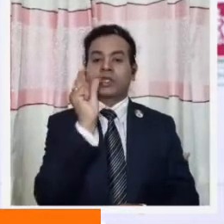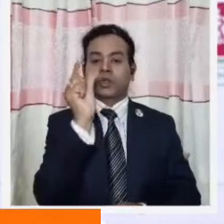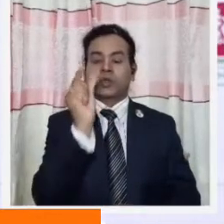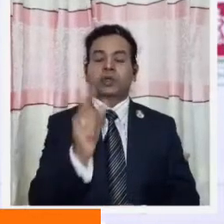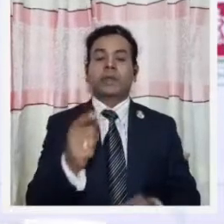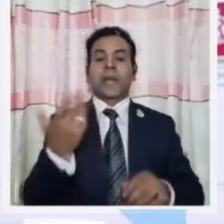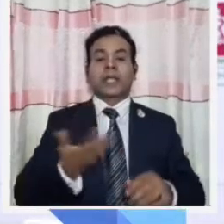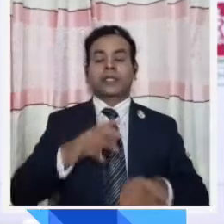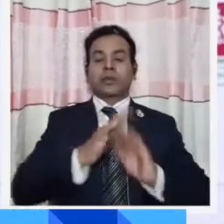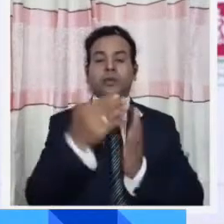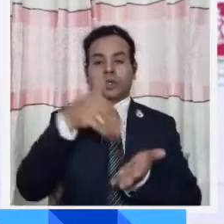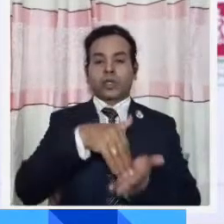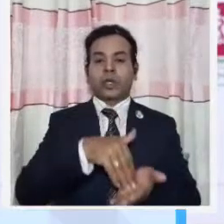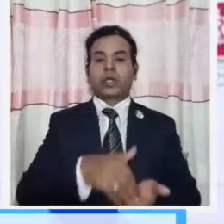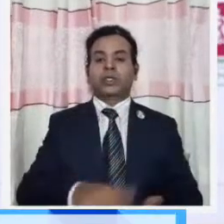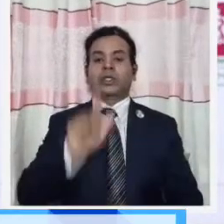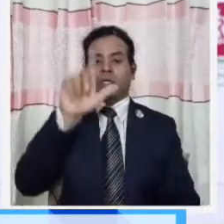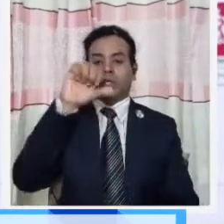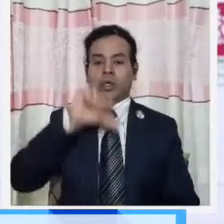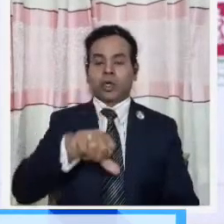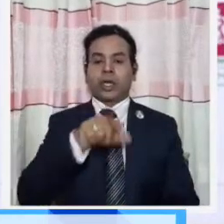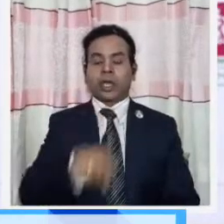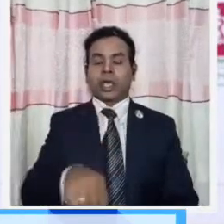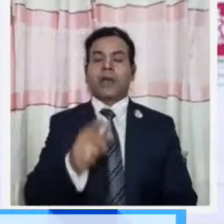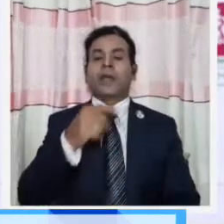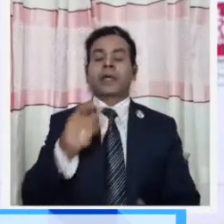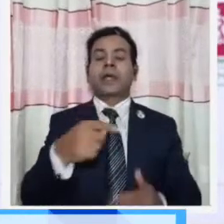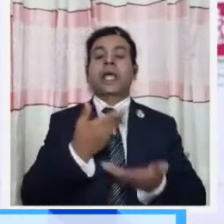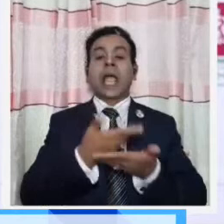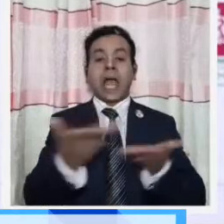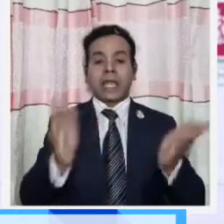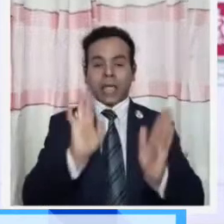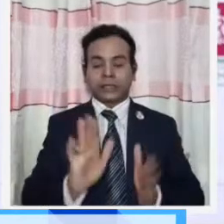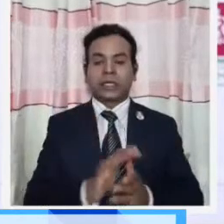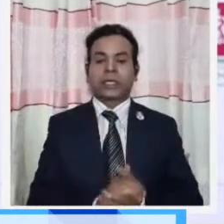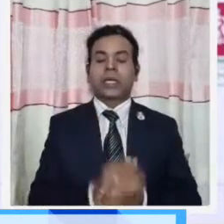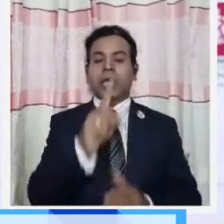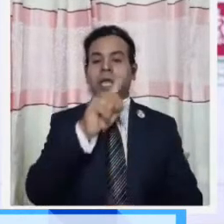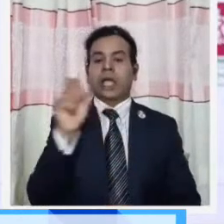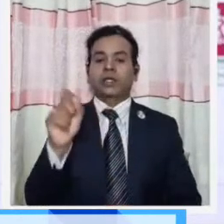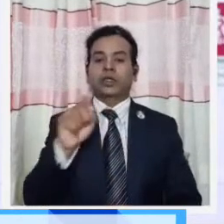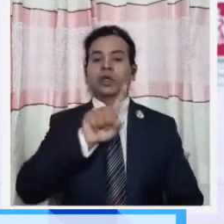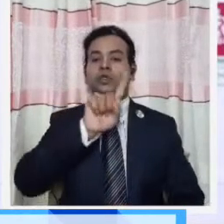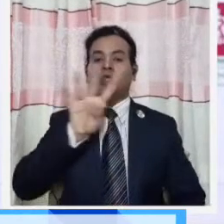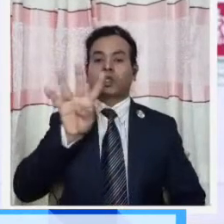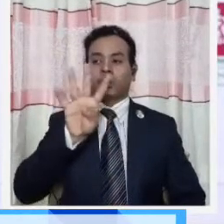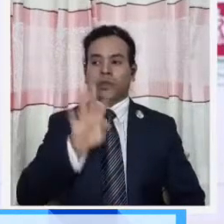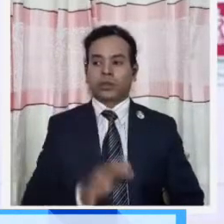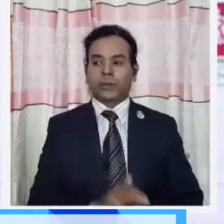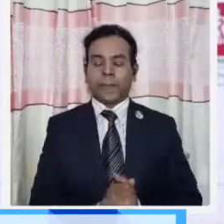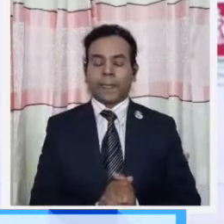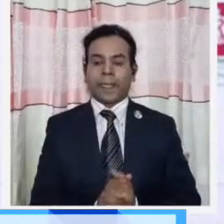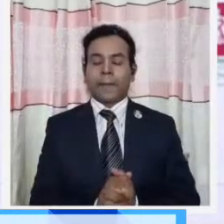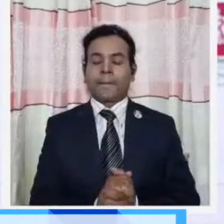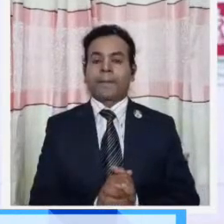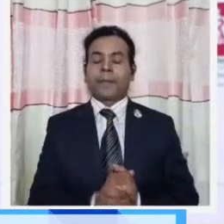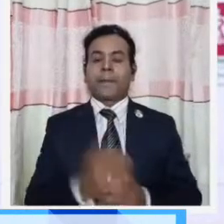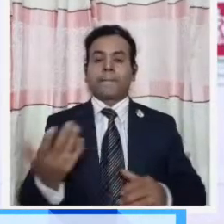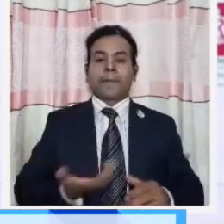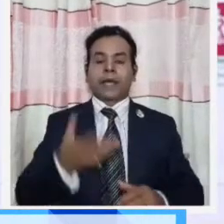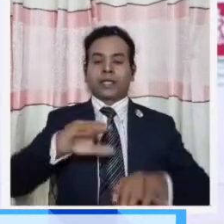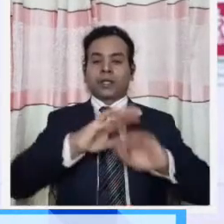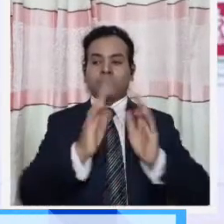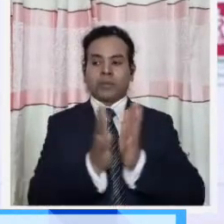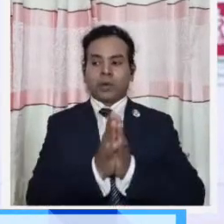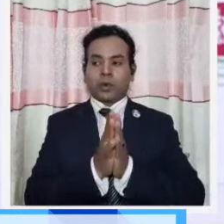আছে ৫,৮৯৪টি। আইসিইউ শয্যা সারা দেশে রোগী ভর্তি আছে ৭৯ জন এবং আইসিইউ শয্যা